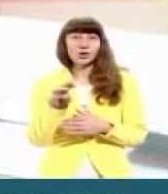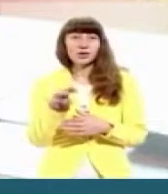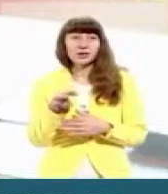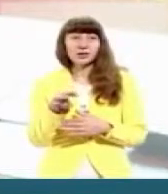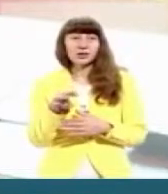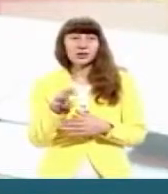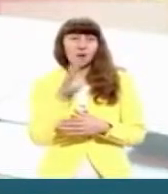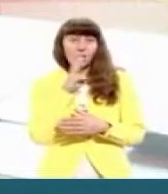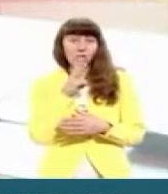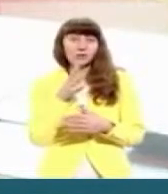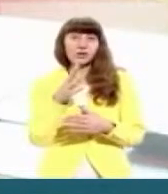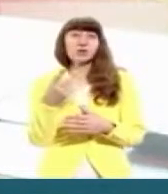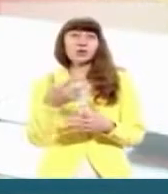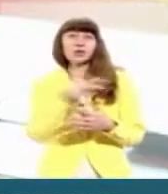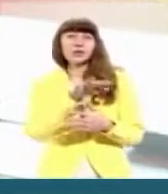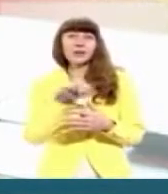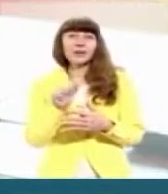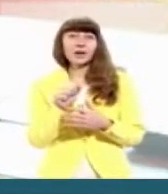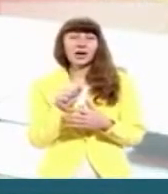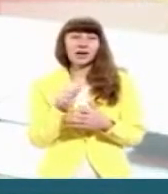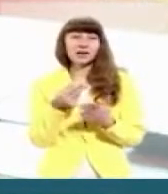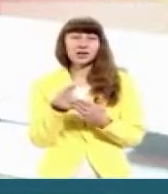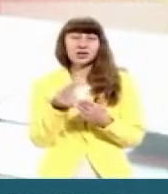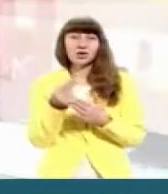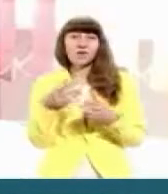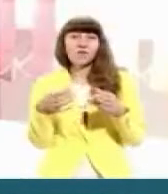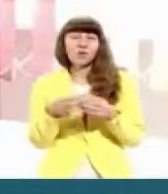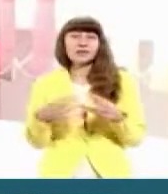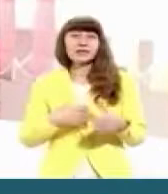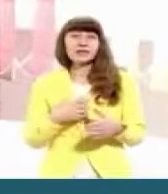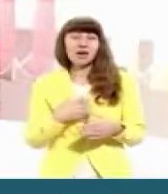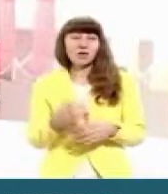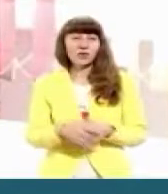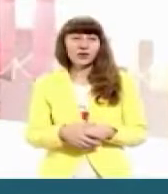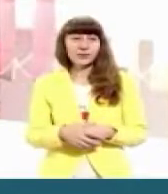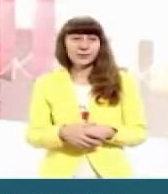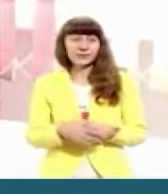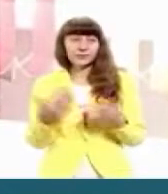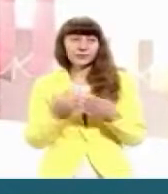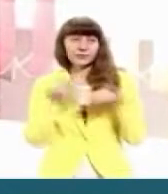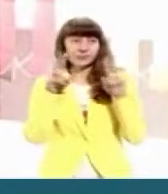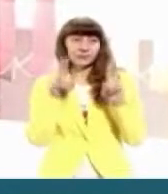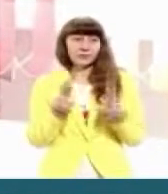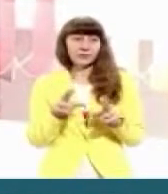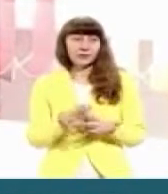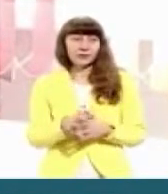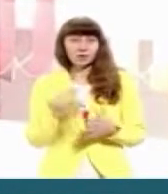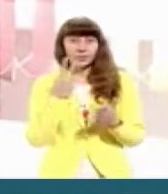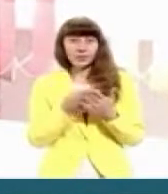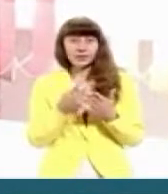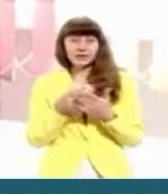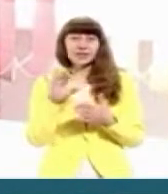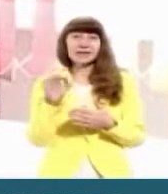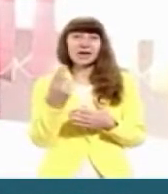40% от дохода, с которого производились социальные отчисления в государственный фонд социального страхования. Еще одно нововведение, которое предусмотрено в проекте